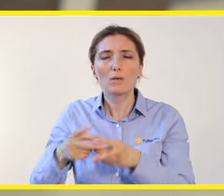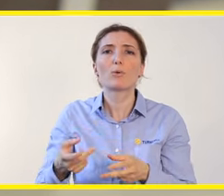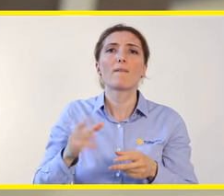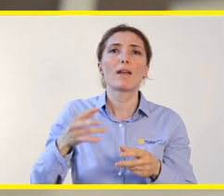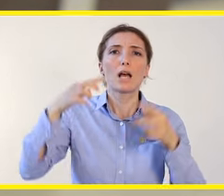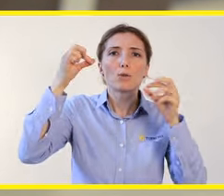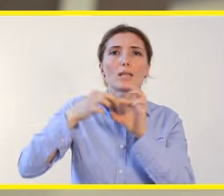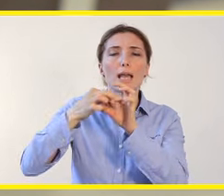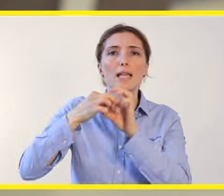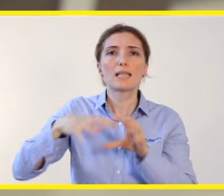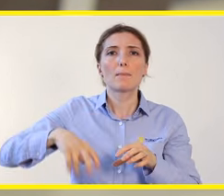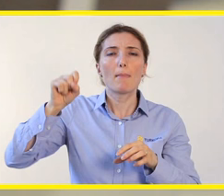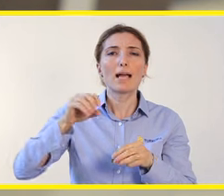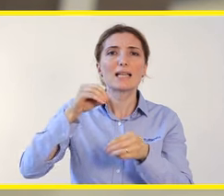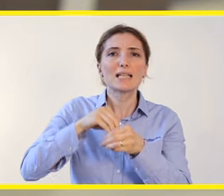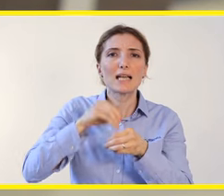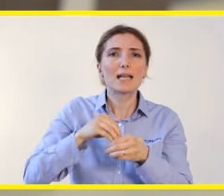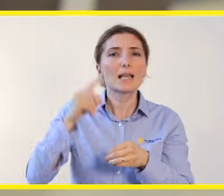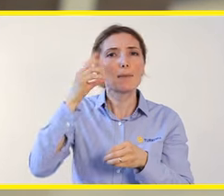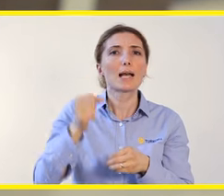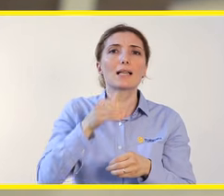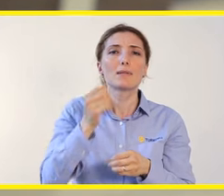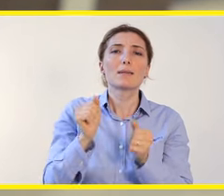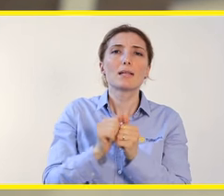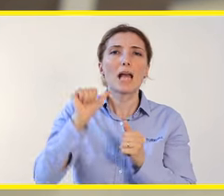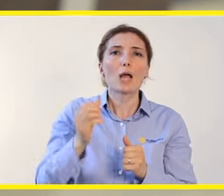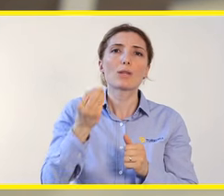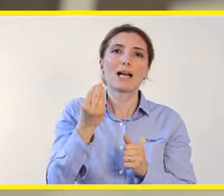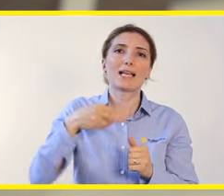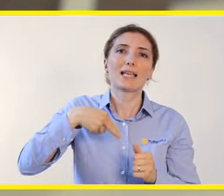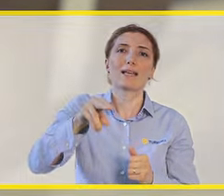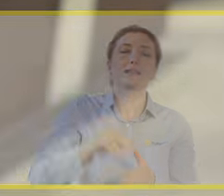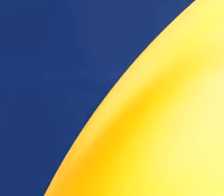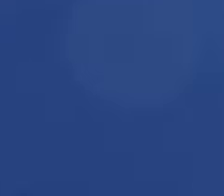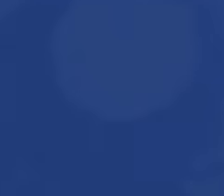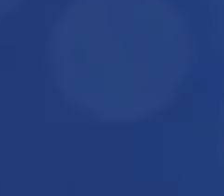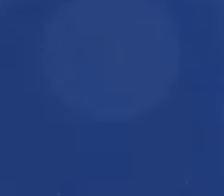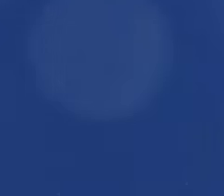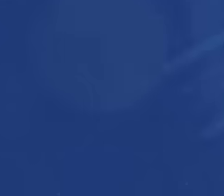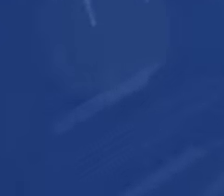turkcell.com.tr'den ve Turkcell İletişim Merkezlerine ulaşabilirsiniz. Birlikte her gün daha iyi.